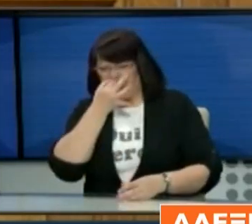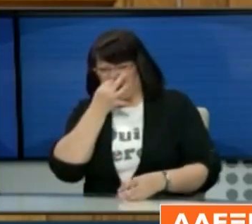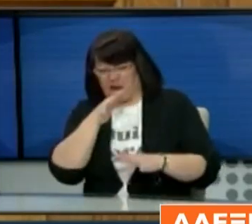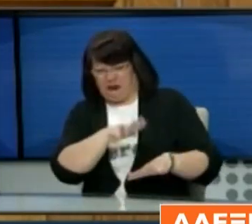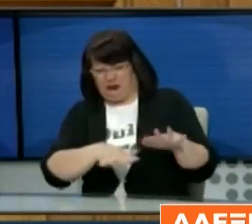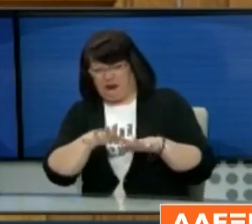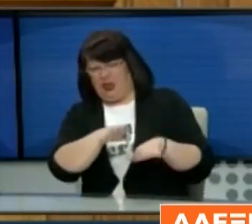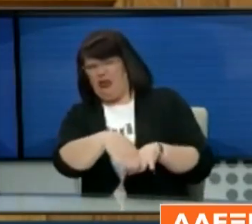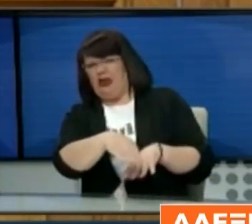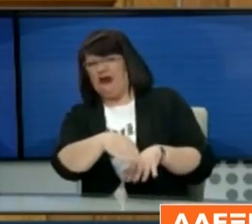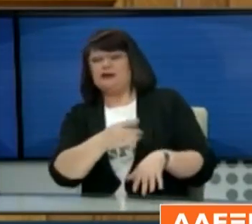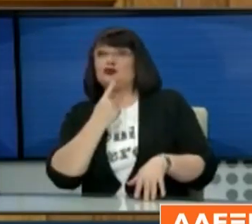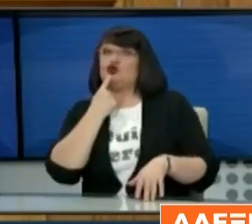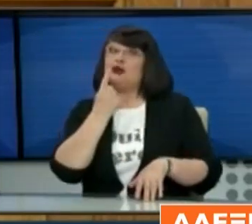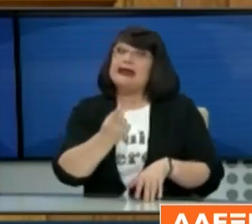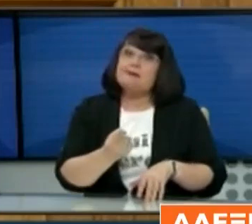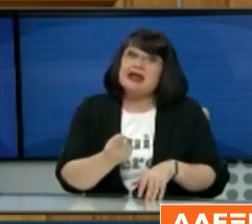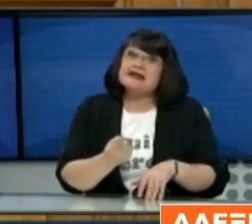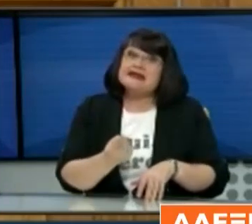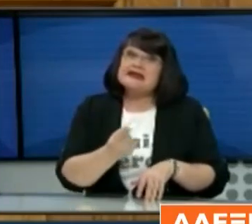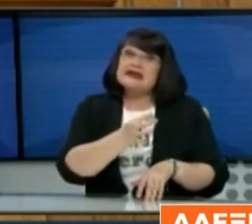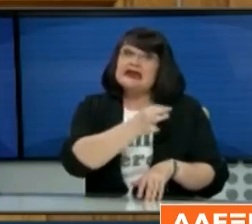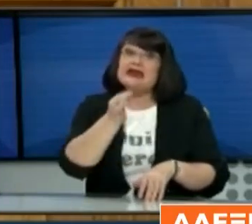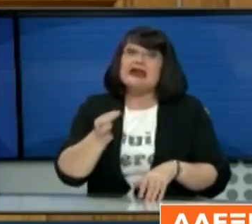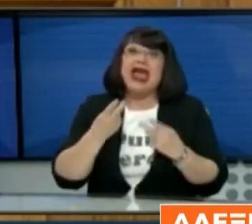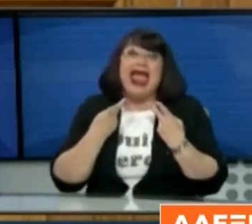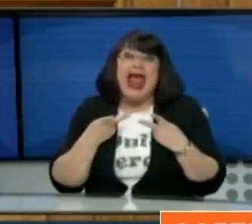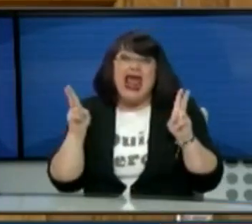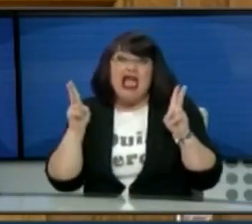Από αυτούς που από αυτό εδώ το βήμα τους αποκαλέσατε ελευθεροδολοφόνους.